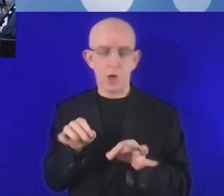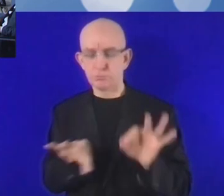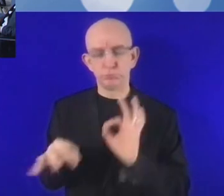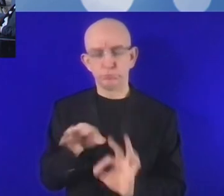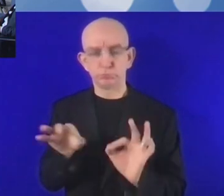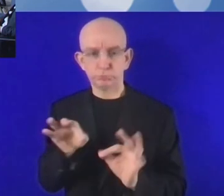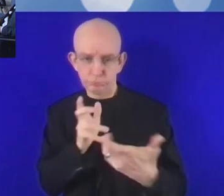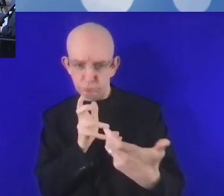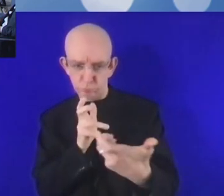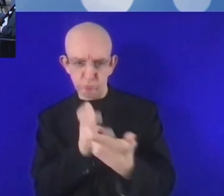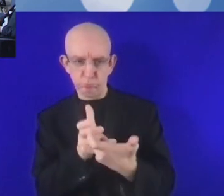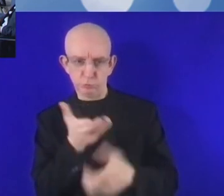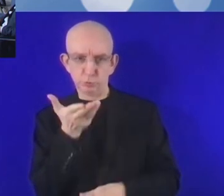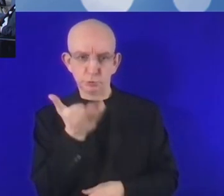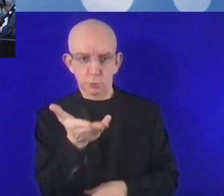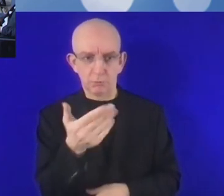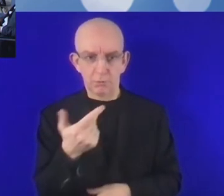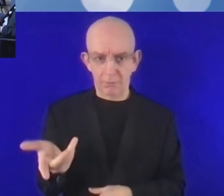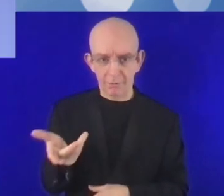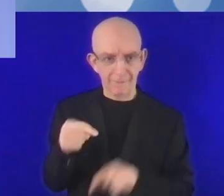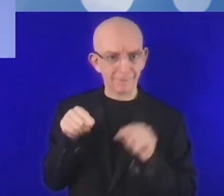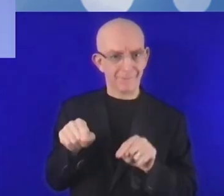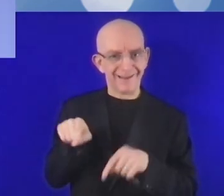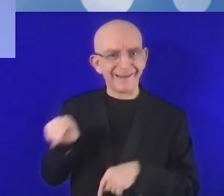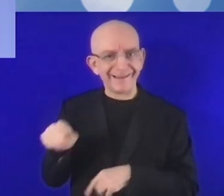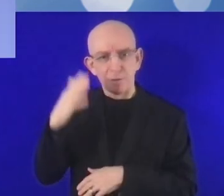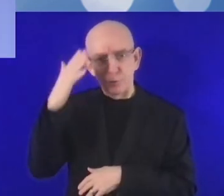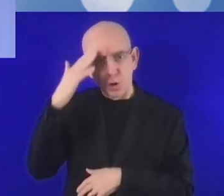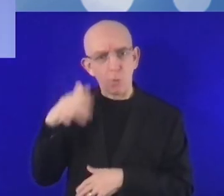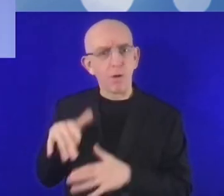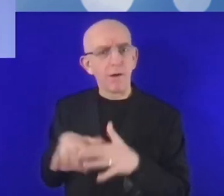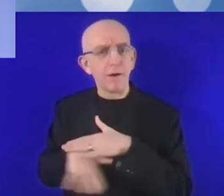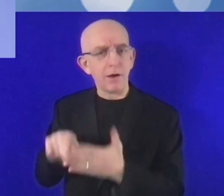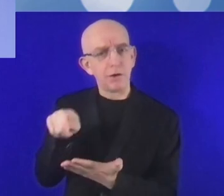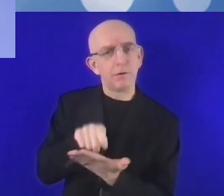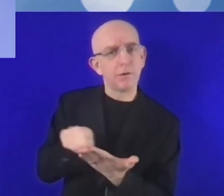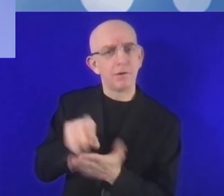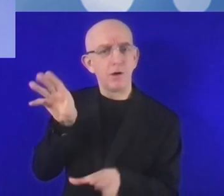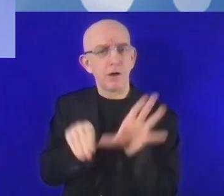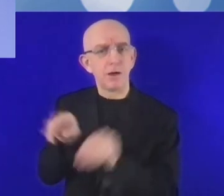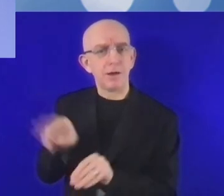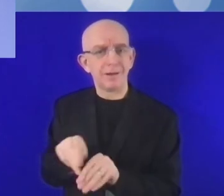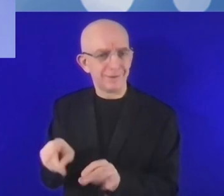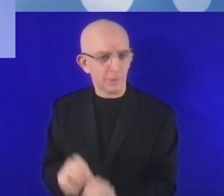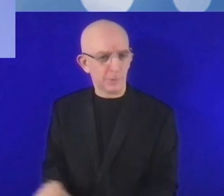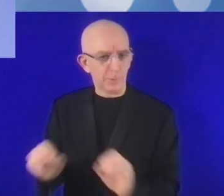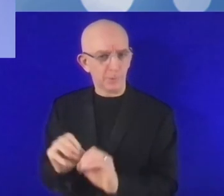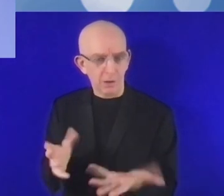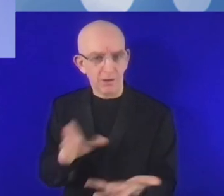нас персонализированные музыкальные произведения. Нам не придется учиться об этом, приобретать эти